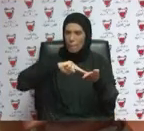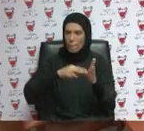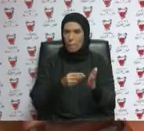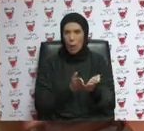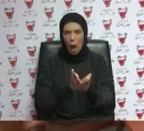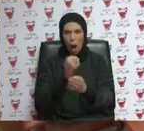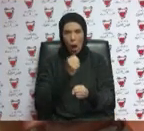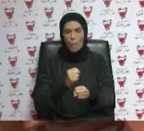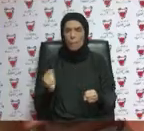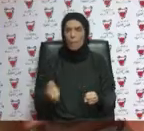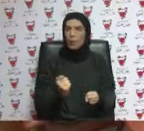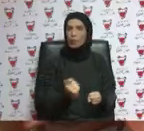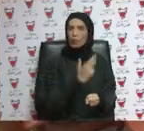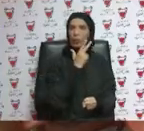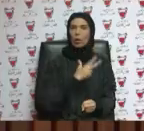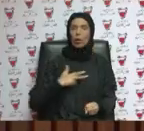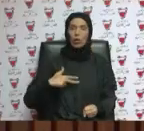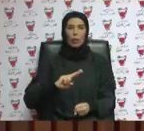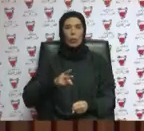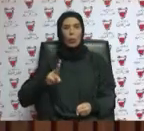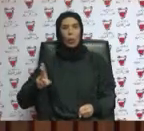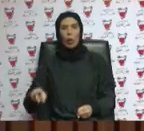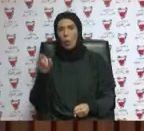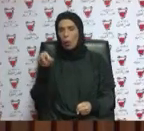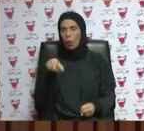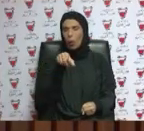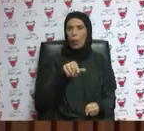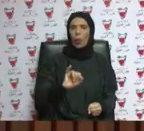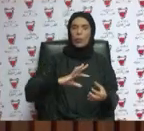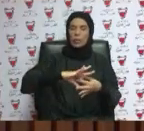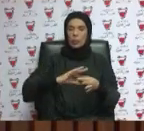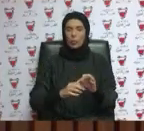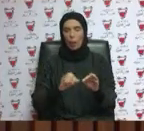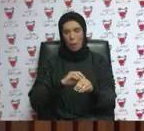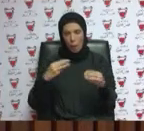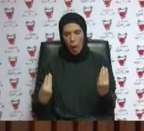فورية من الحكومات والأفراد ومؤسسات الأعمال على السواء،